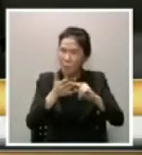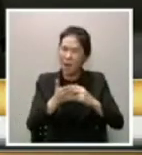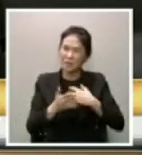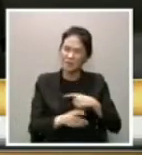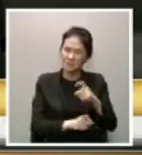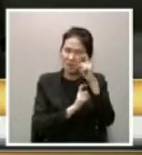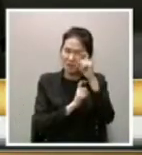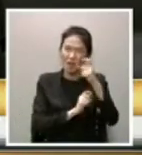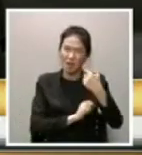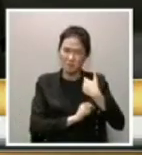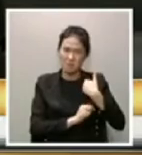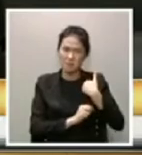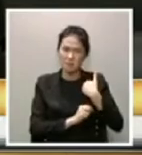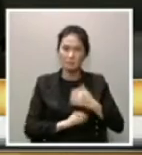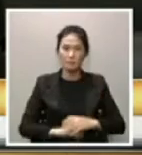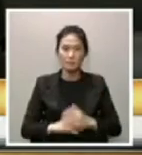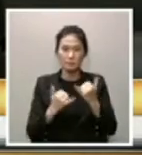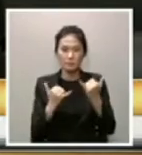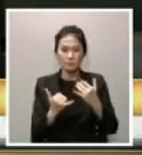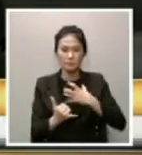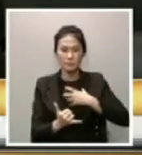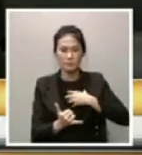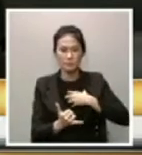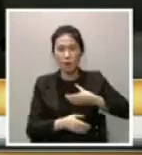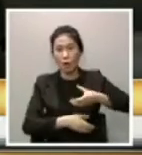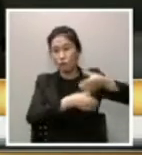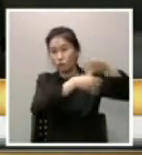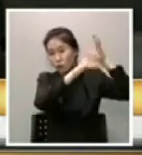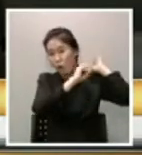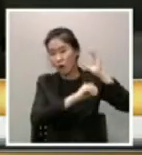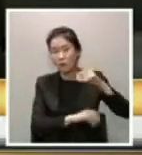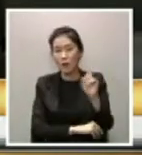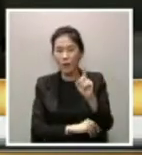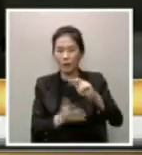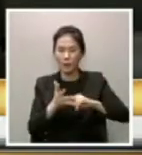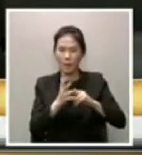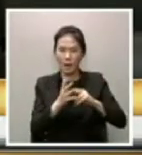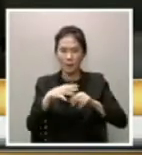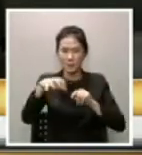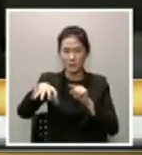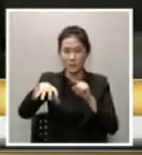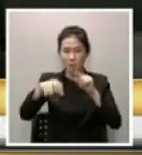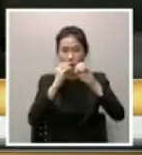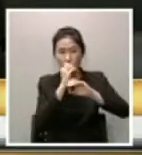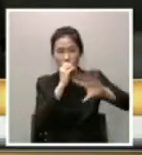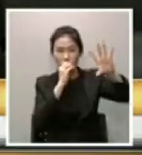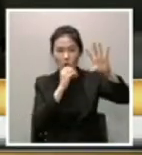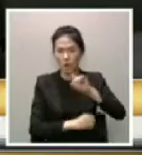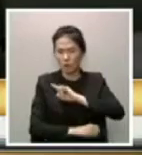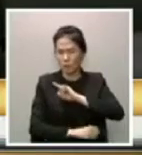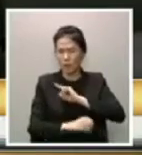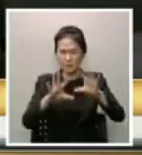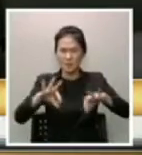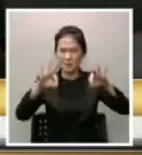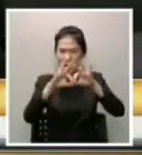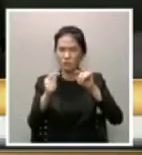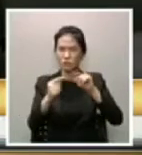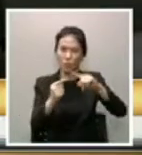ายครับผมจะขอท้าความสักนิดนึงครับเพื่อสะท้อนให้เห็นว่ากสทช.เนี่ยมีบทบาทที่สำคัญต่อประเทศไท